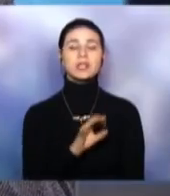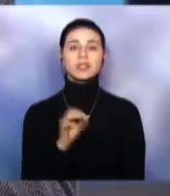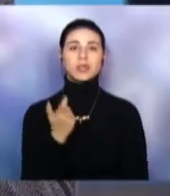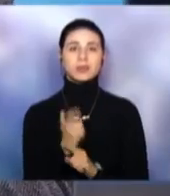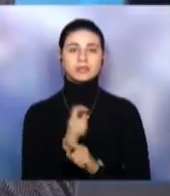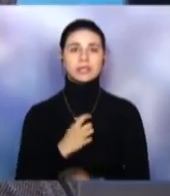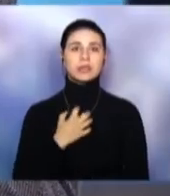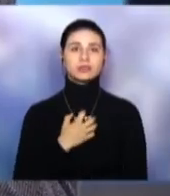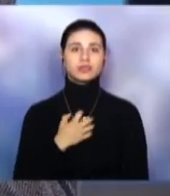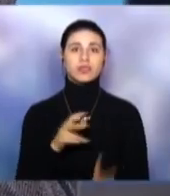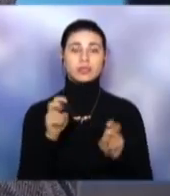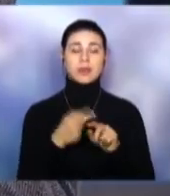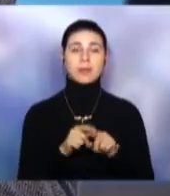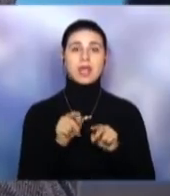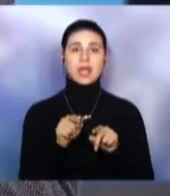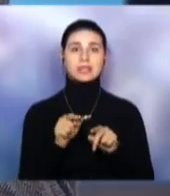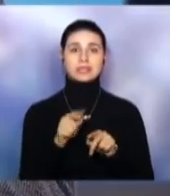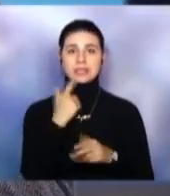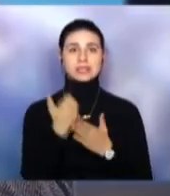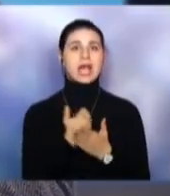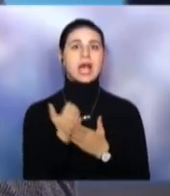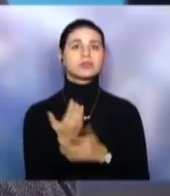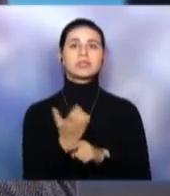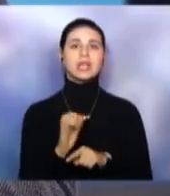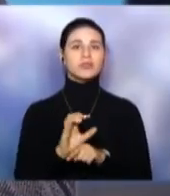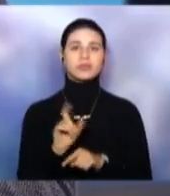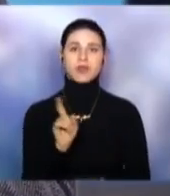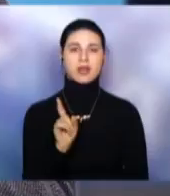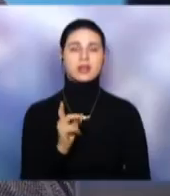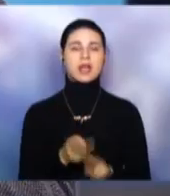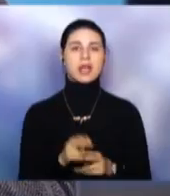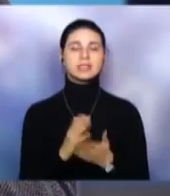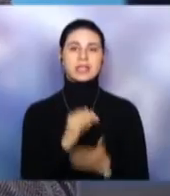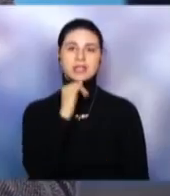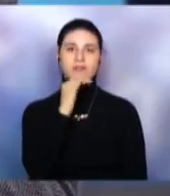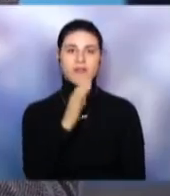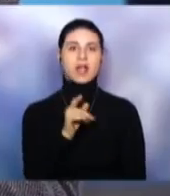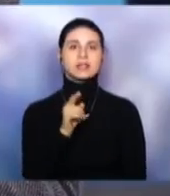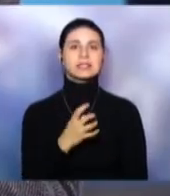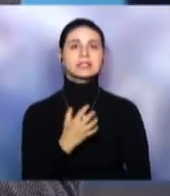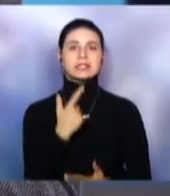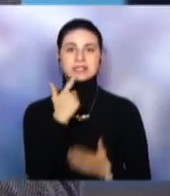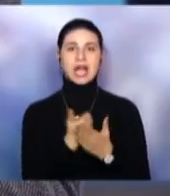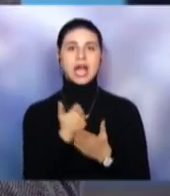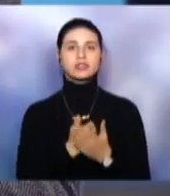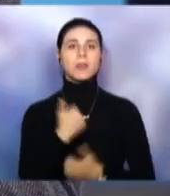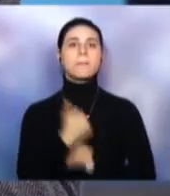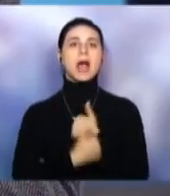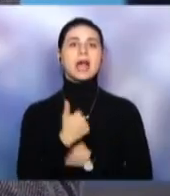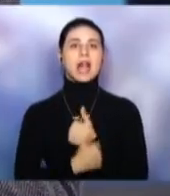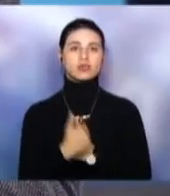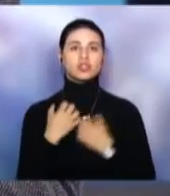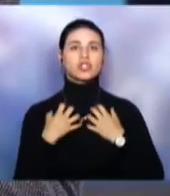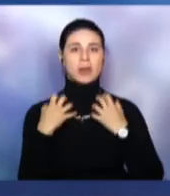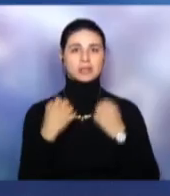ეს საახალწლო დატვირთვა არ გახლავთ, ეს არის საახალწლო მარათონი ჯანმრთელობისთვის, რომელიც და კარგი